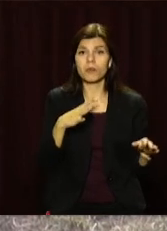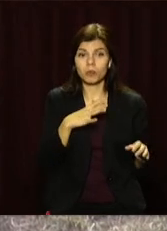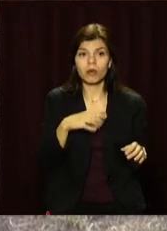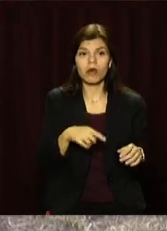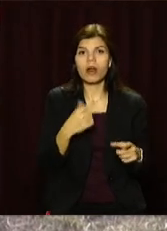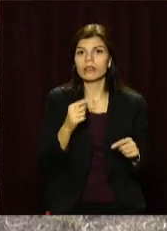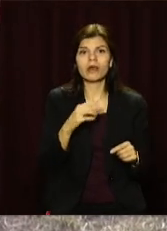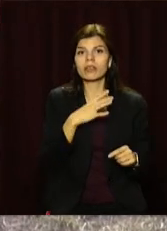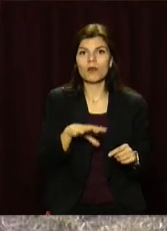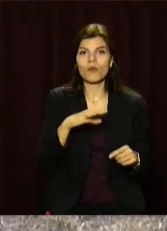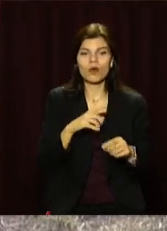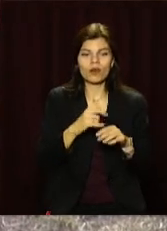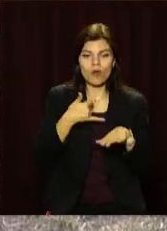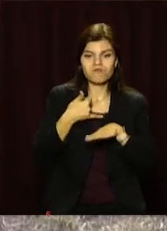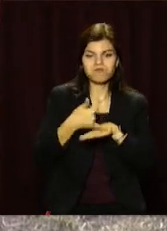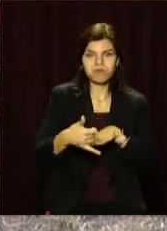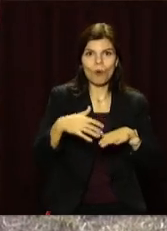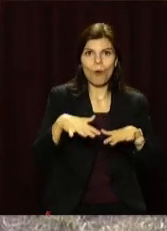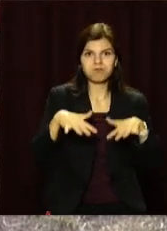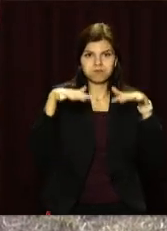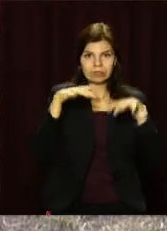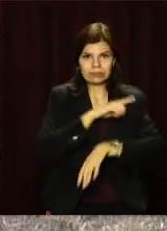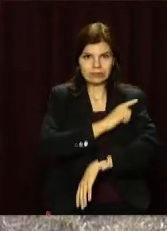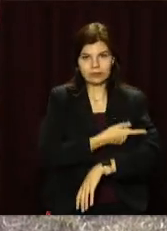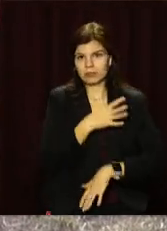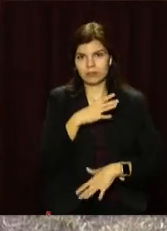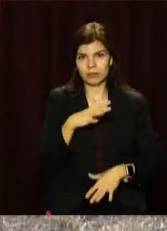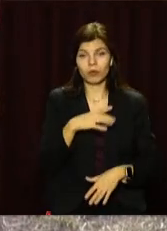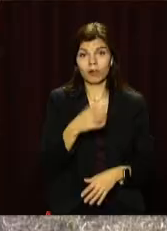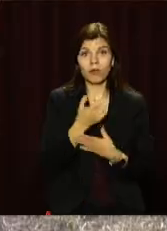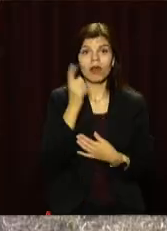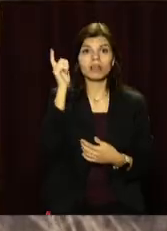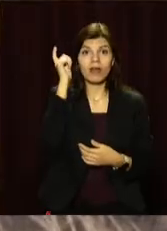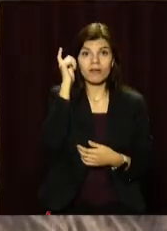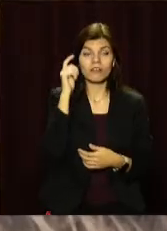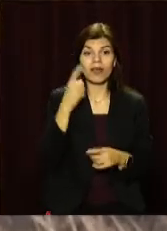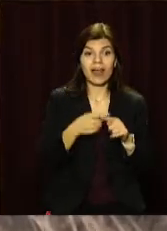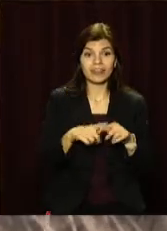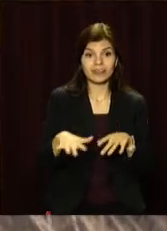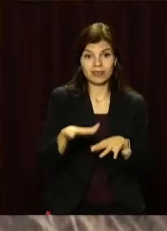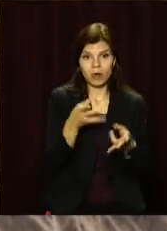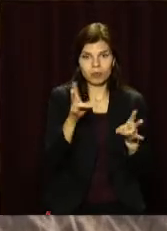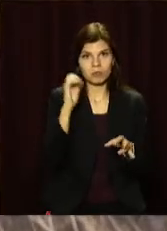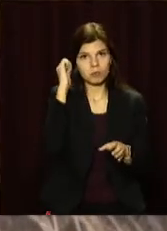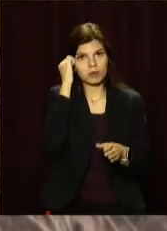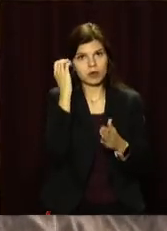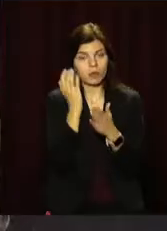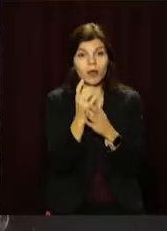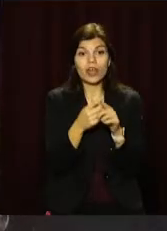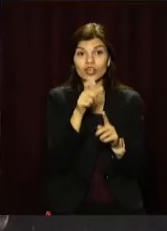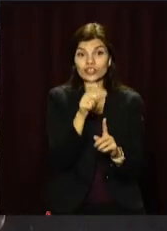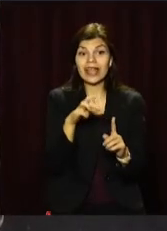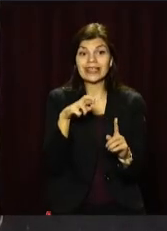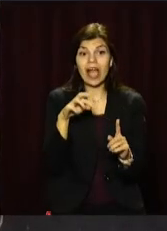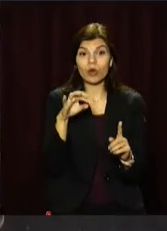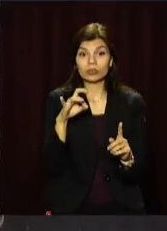затоплювало. Якраз от таке місце вподобали собі стародавні мешканці цього краю. Ярослав – один з археологів експедиції. Каже,